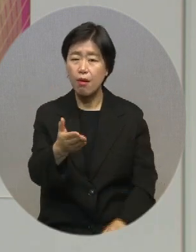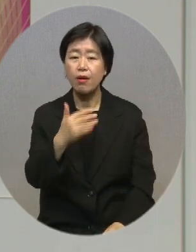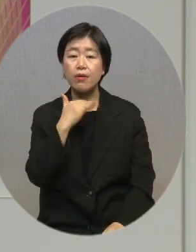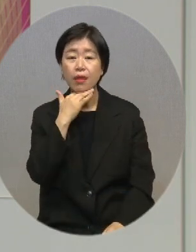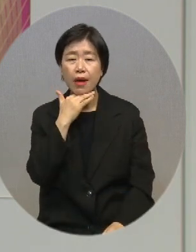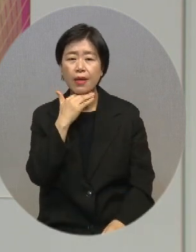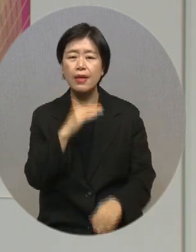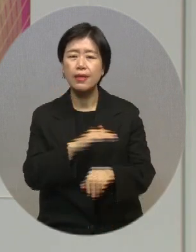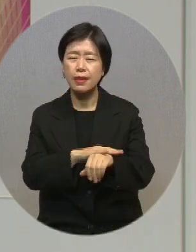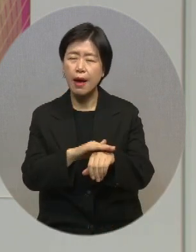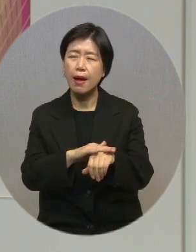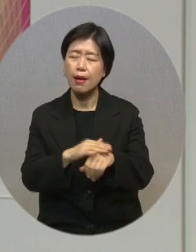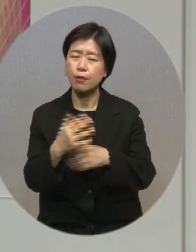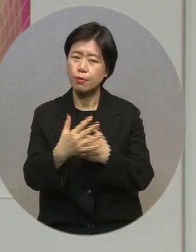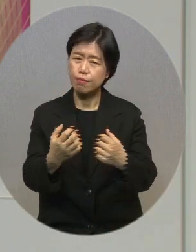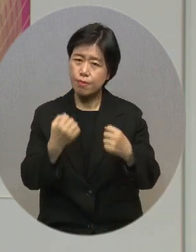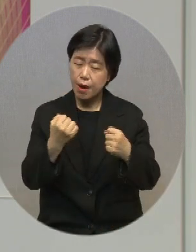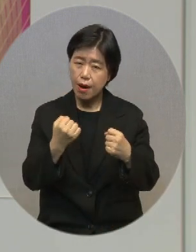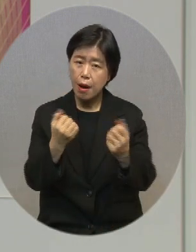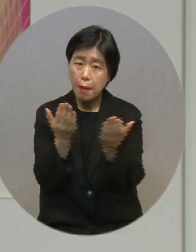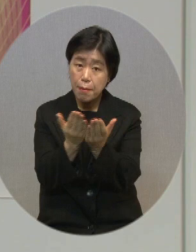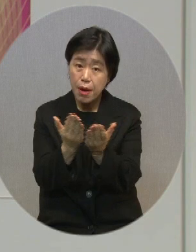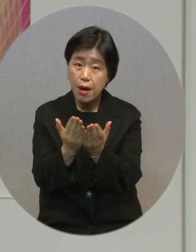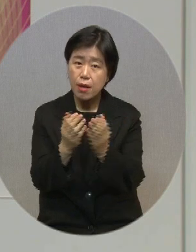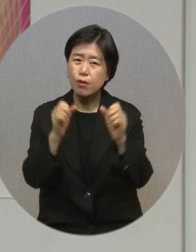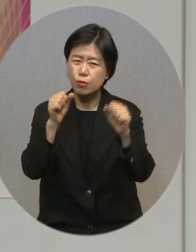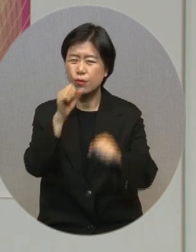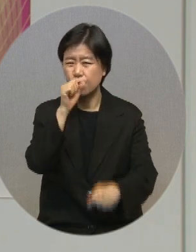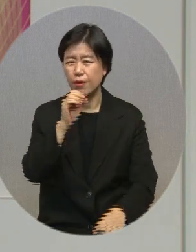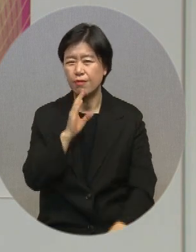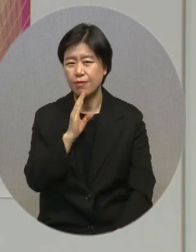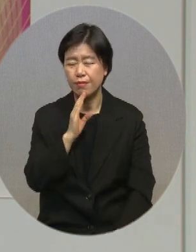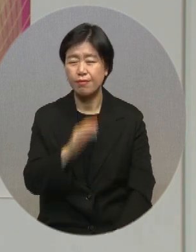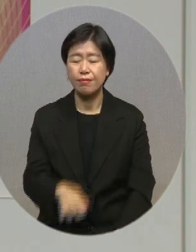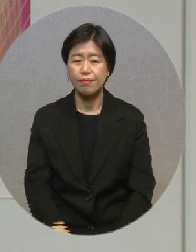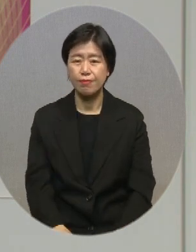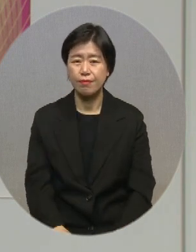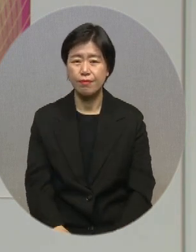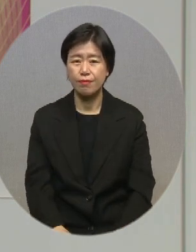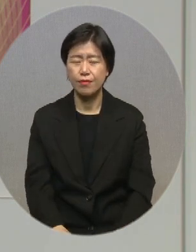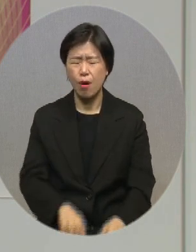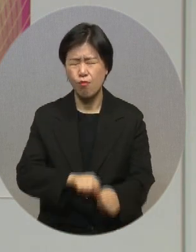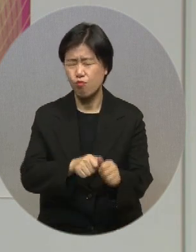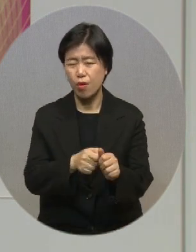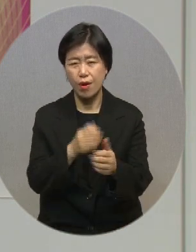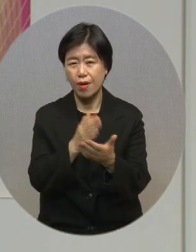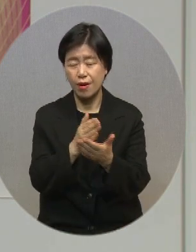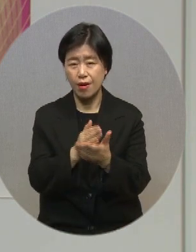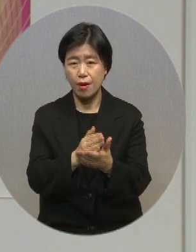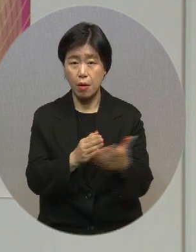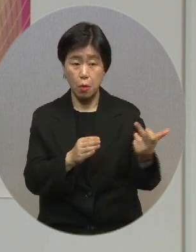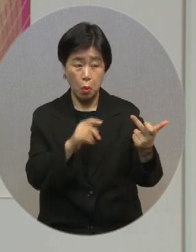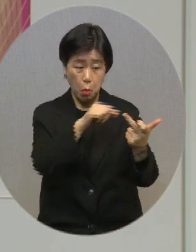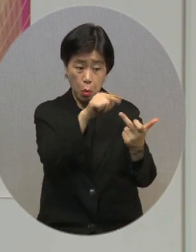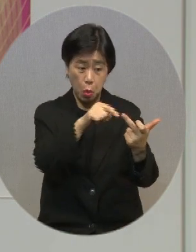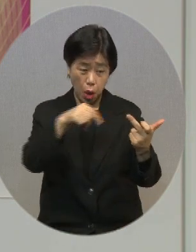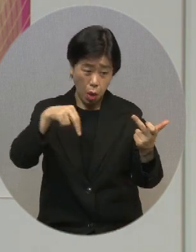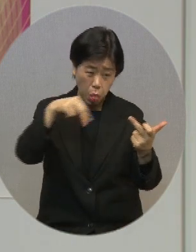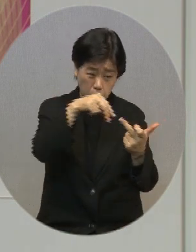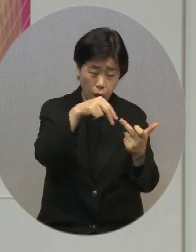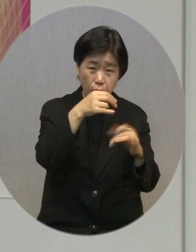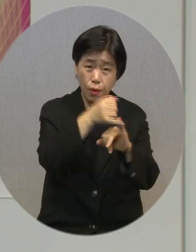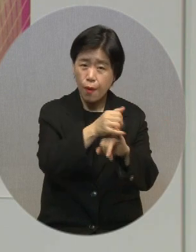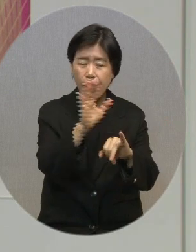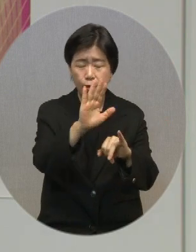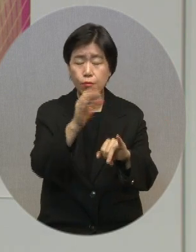만큼 또 체력이 되는 만큼 하시는 게 맞거든요. 예. 맞아요. 그래서 뭐 꼭 정상을 가지 않더라도 둘레길